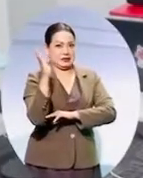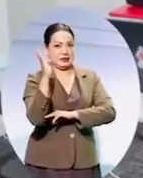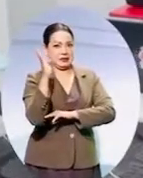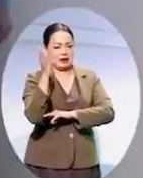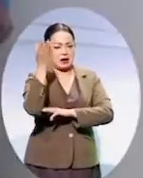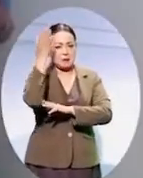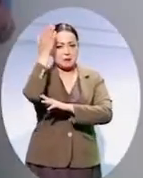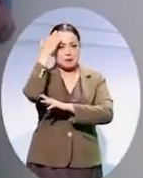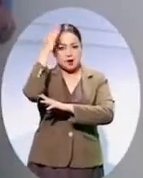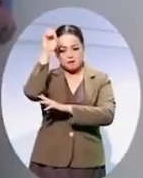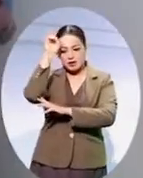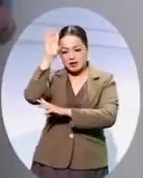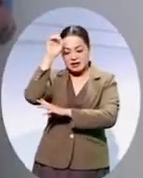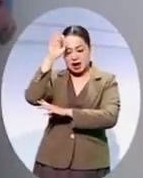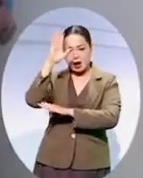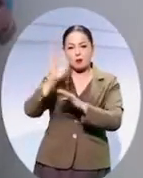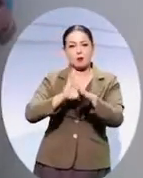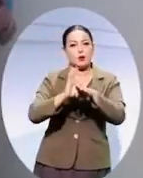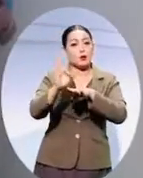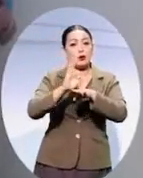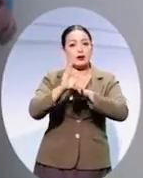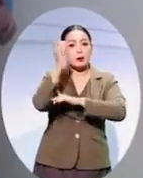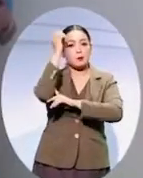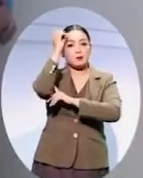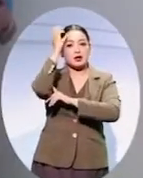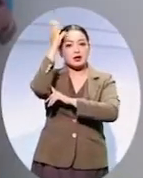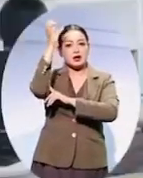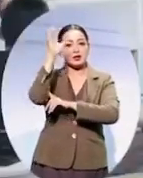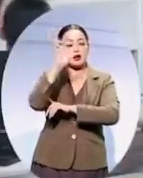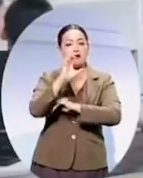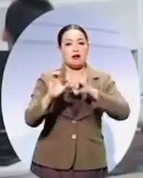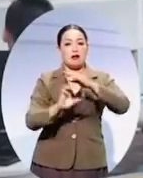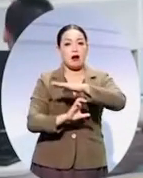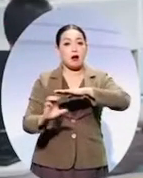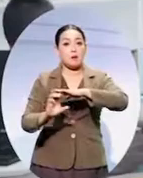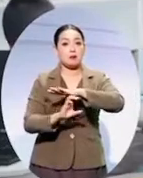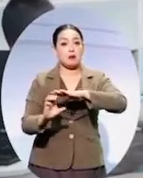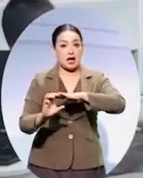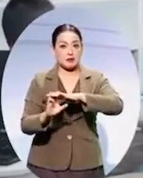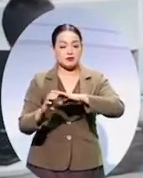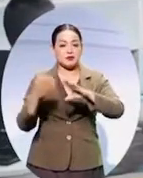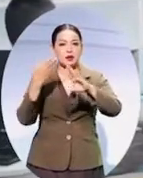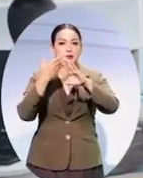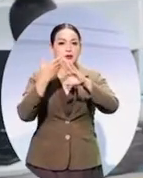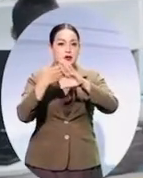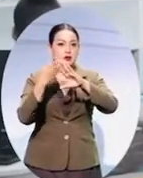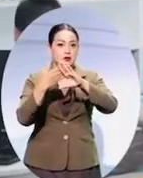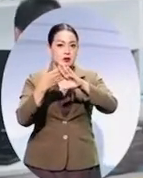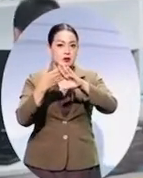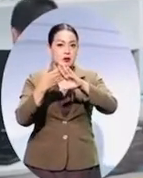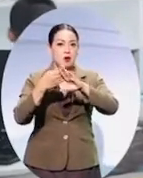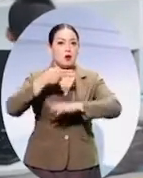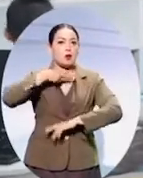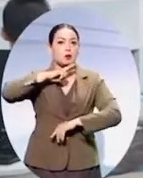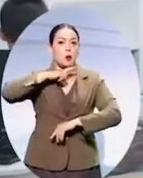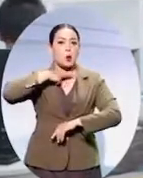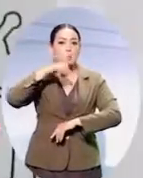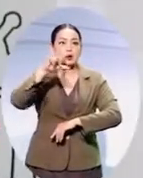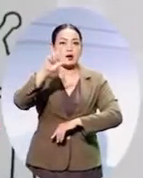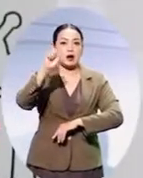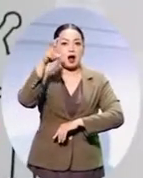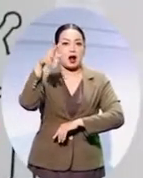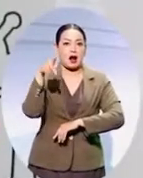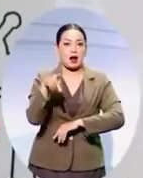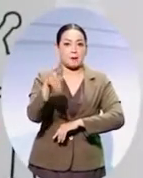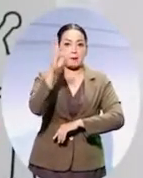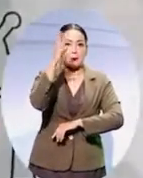dạy học truyền thống chỉ chú trọng dạy kiến thức và các môn học cơ bản, trường ngôn ngữ lập trình Sumato đã thể hiện sự khác biệt khi thiết kế chương trình